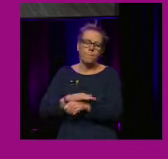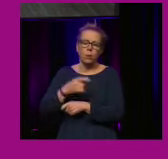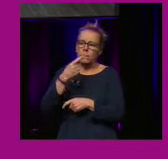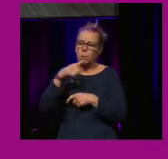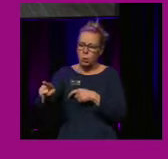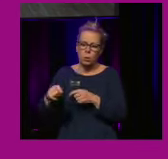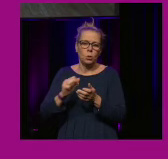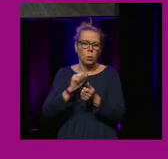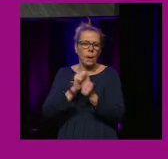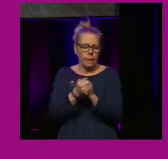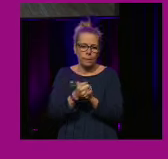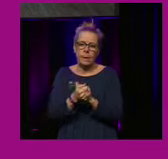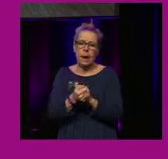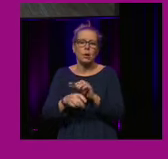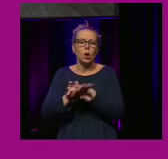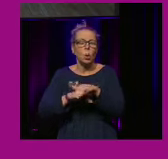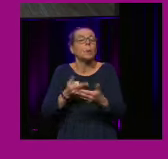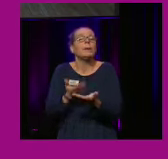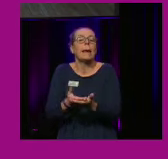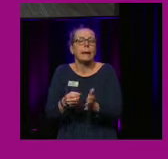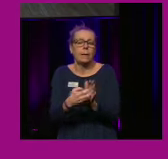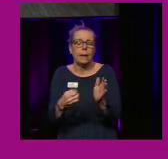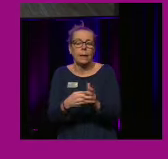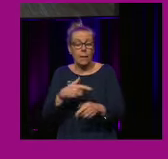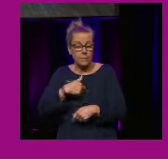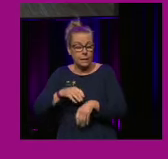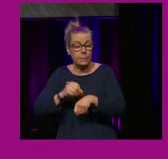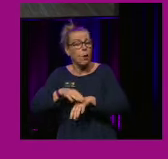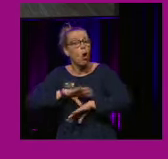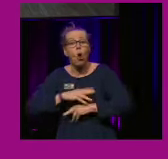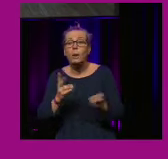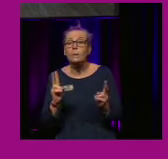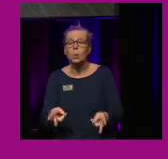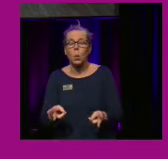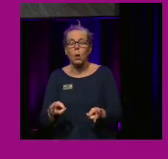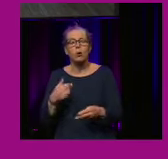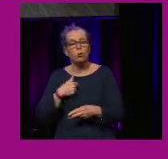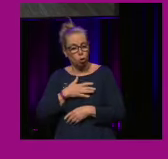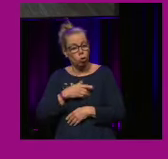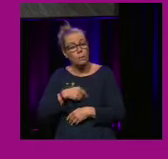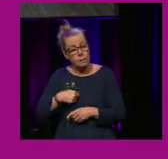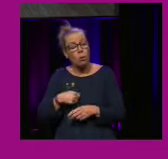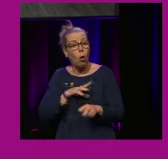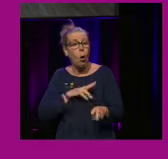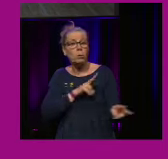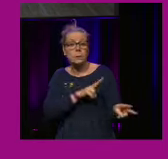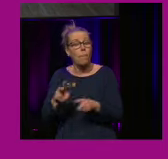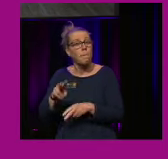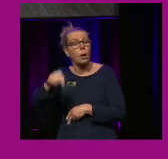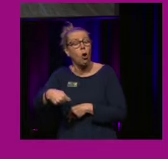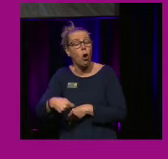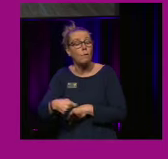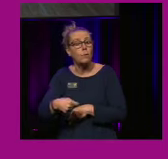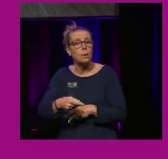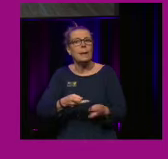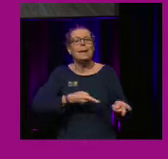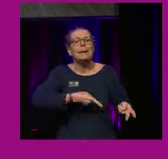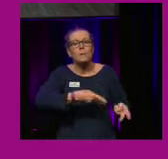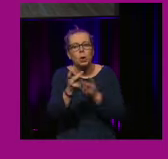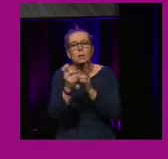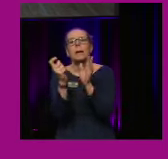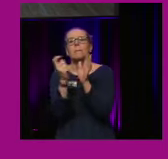de grundläggande värderingarna. Vi i Sverige har inte en sån, och jag tycker att vi ska ställa det krav att de demokratiska principer för